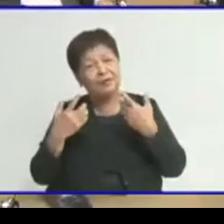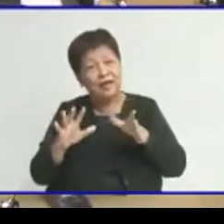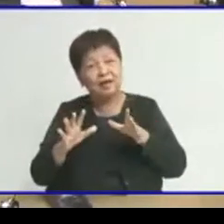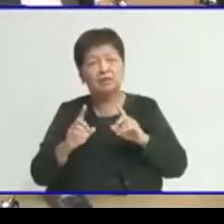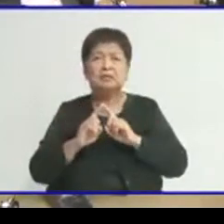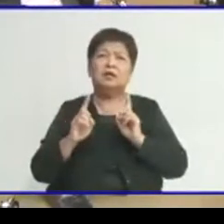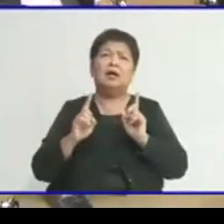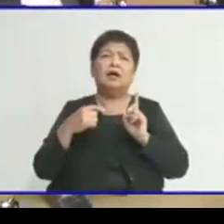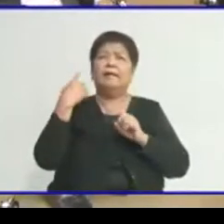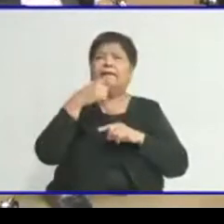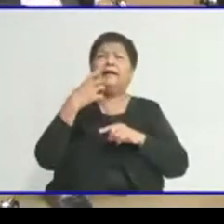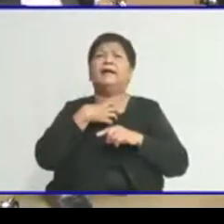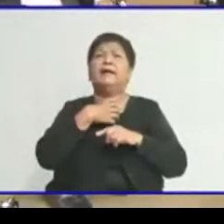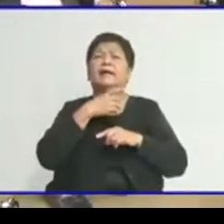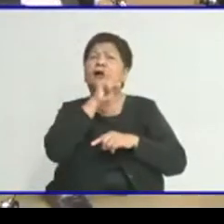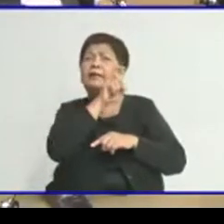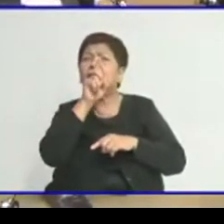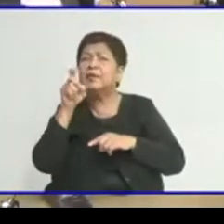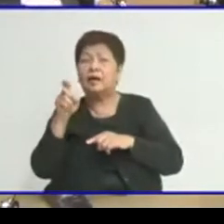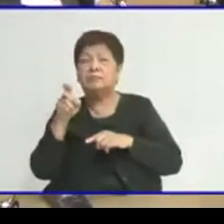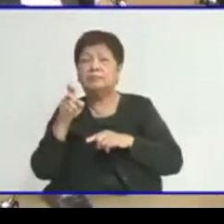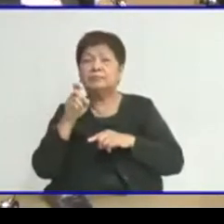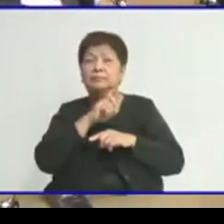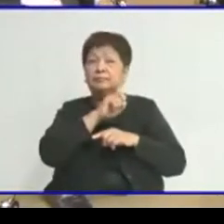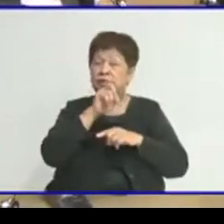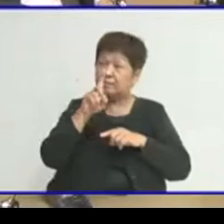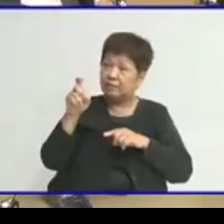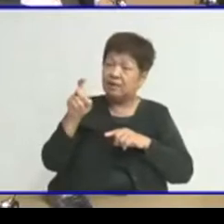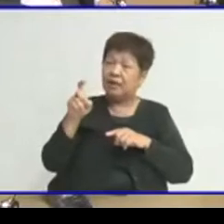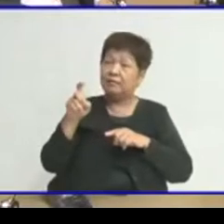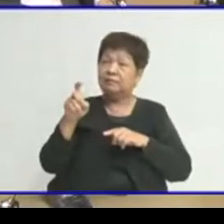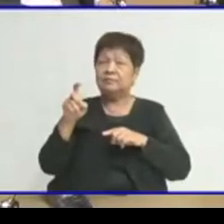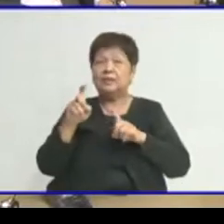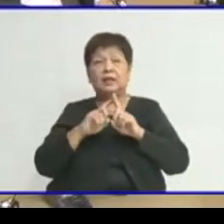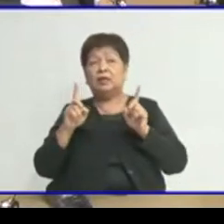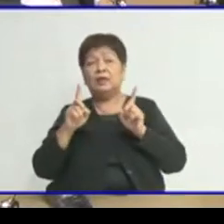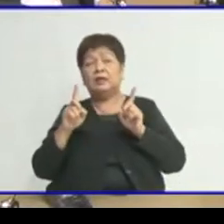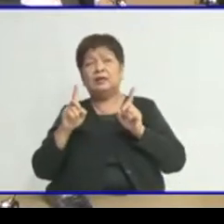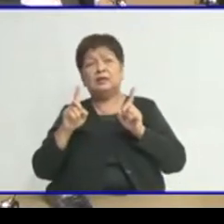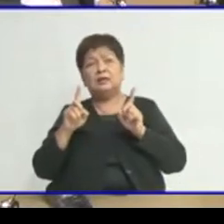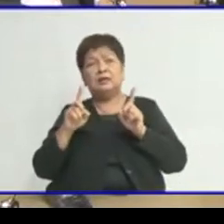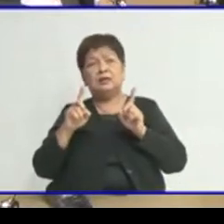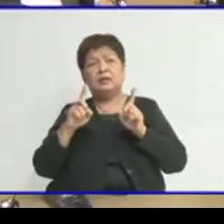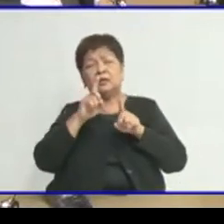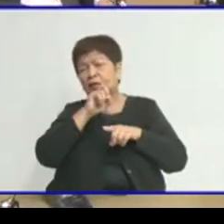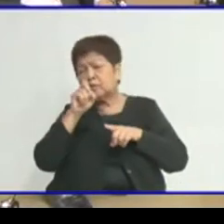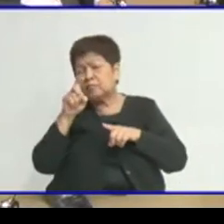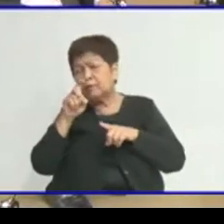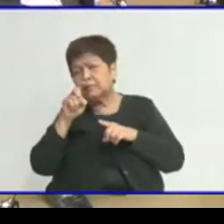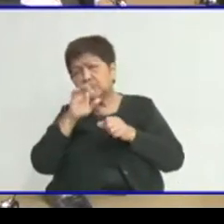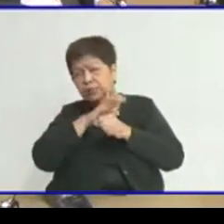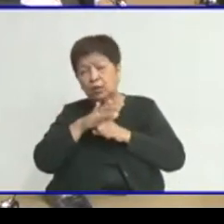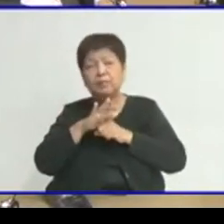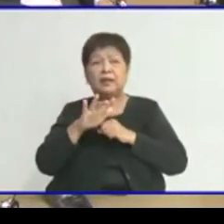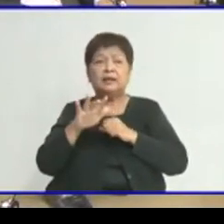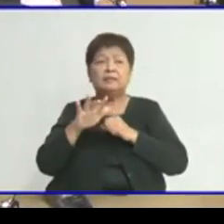อยู่ดิฉันคิดว่าจะไม่อาจจะไม่ได้ตอบในเวทีนี้ได้ทั้งหมดนะคะคนที่มีคำถามก็ที ่ ดู